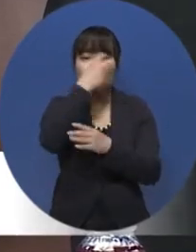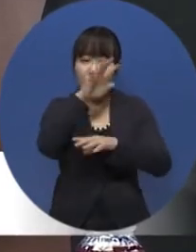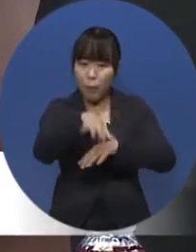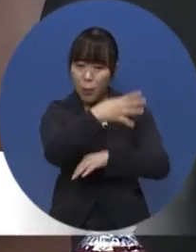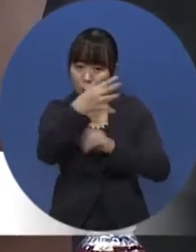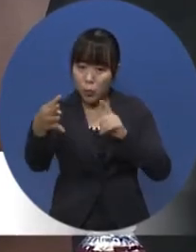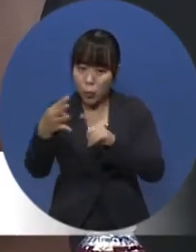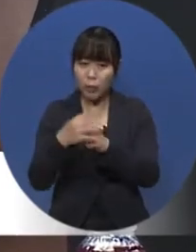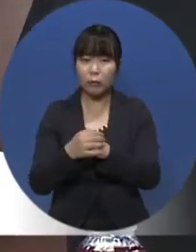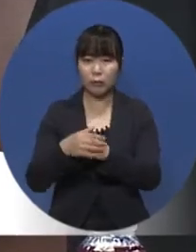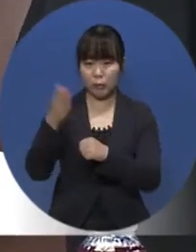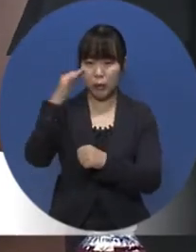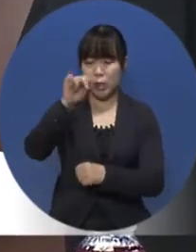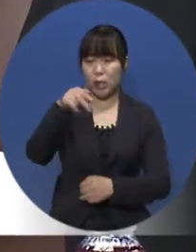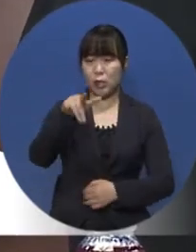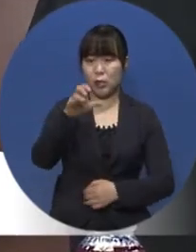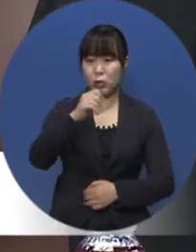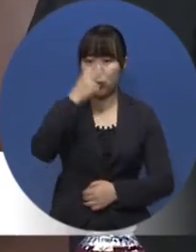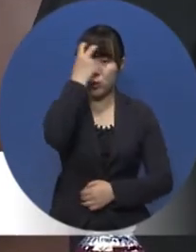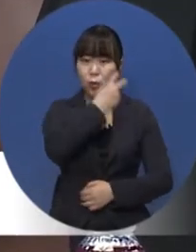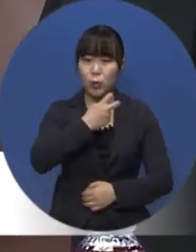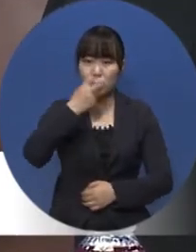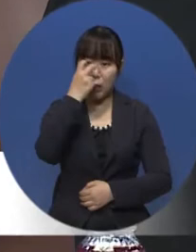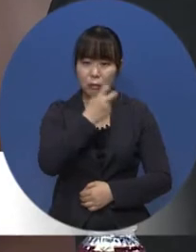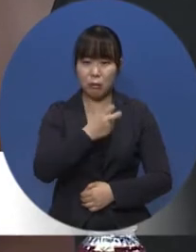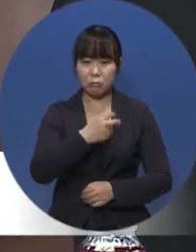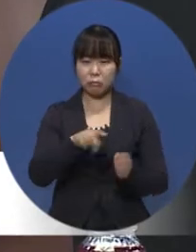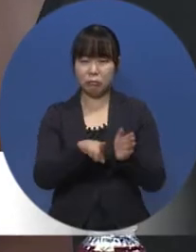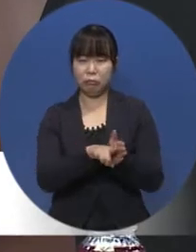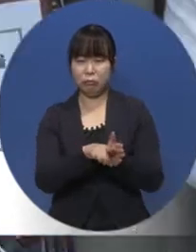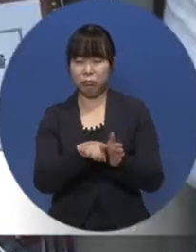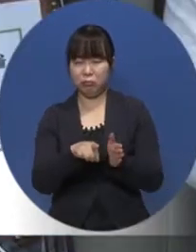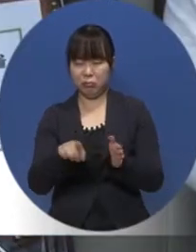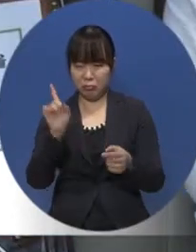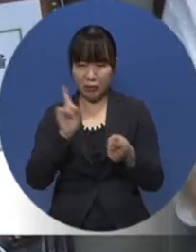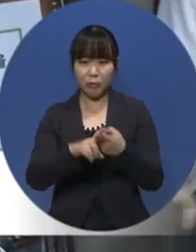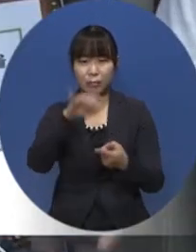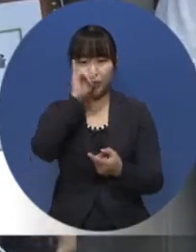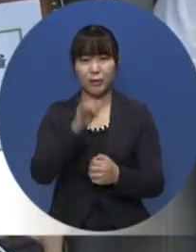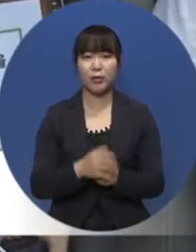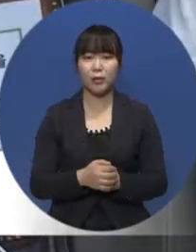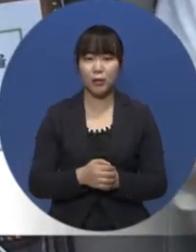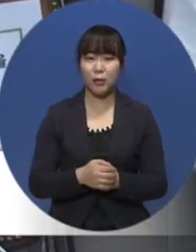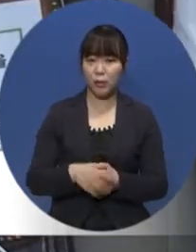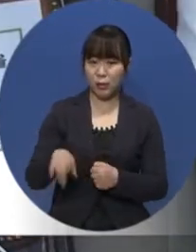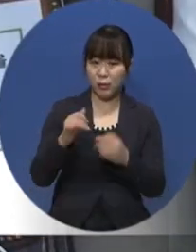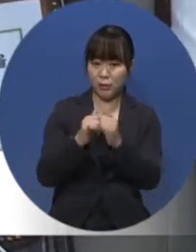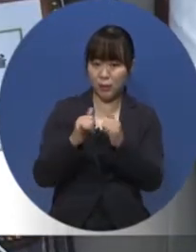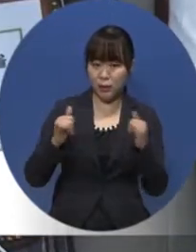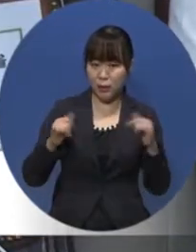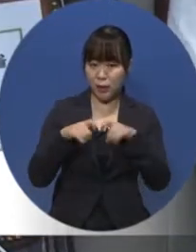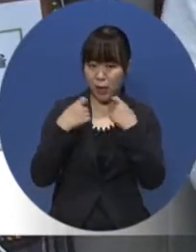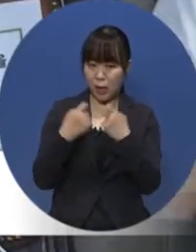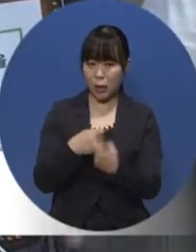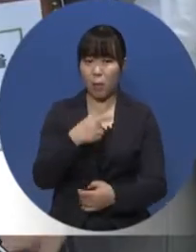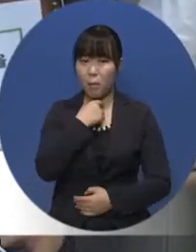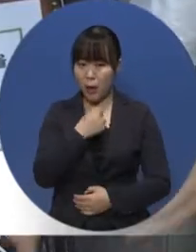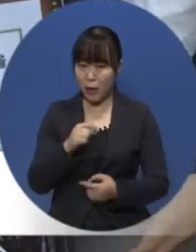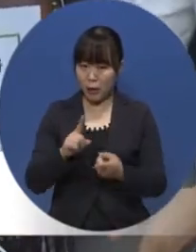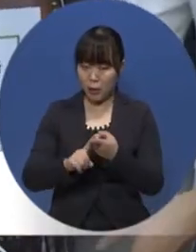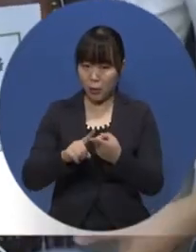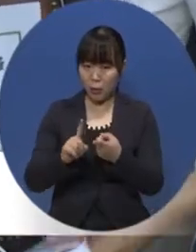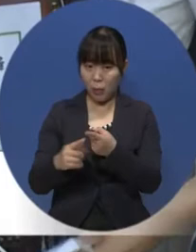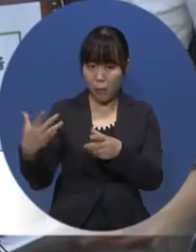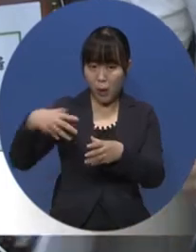그동안 인정조사가 가졌던 불신에서 헤어나지 못할 것이다. 이것들 과연 개인의 욕구에